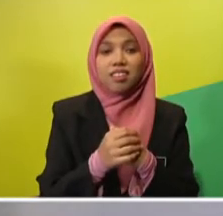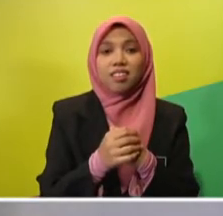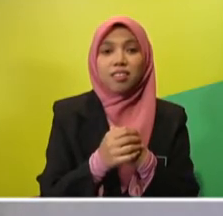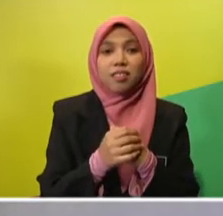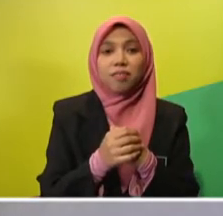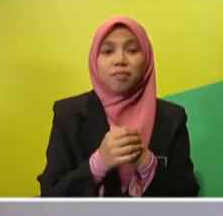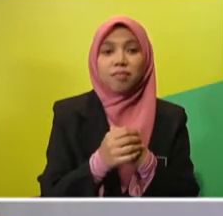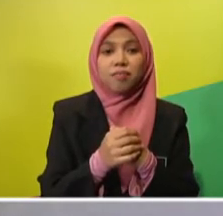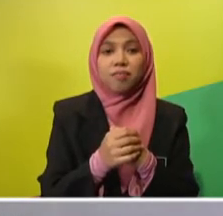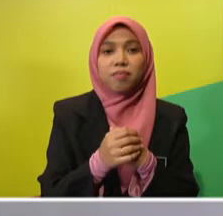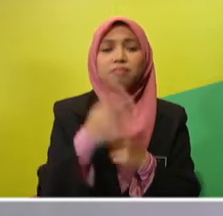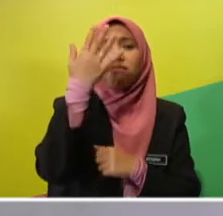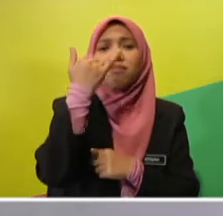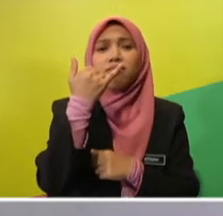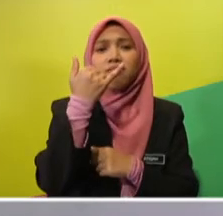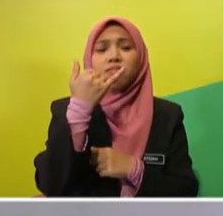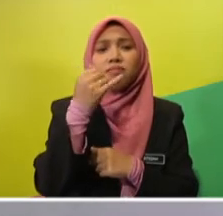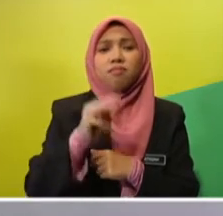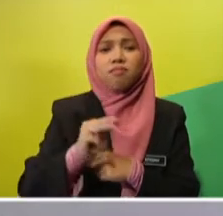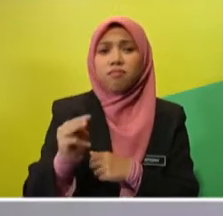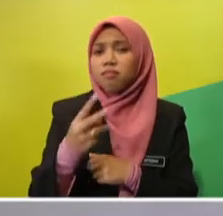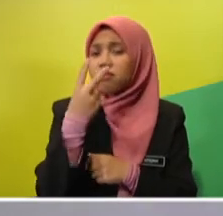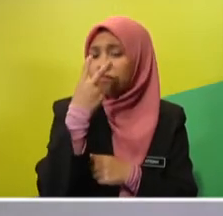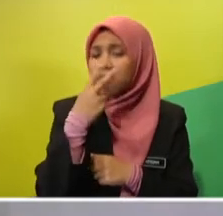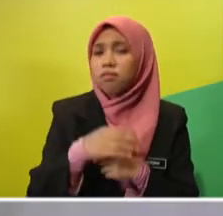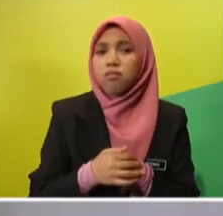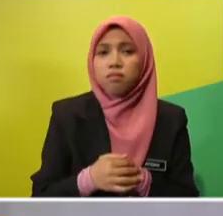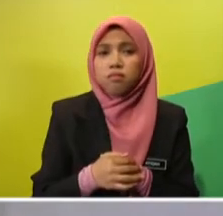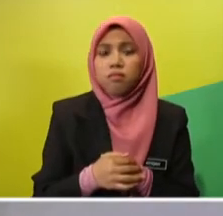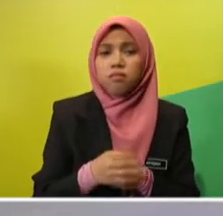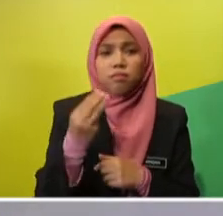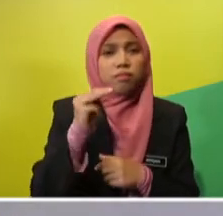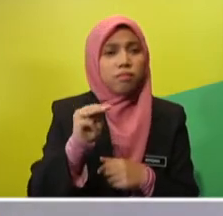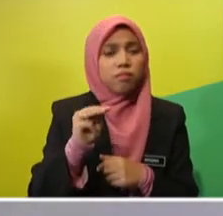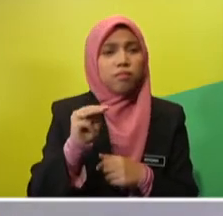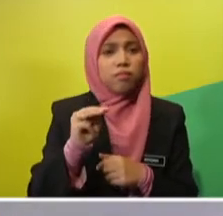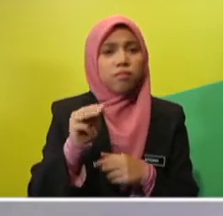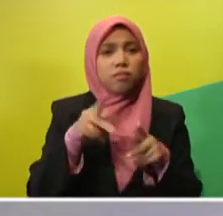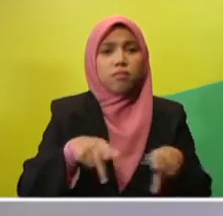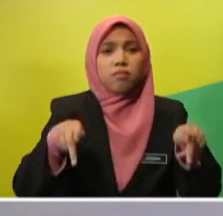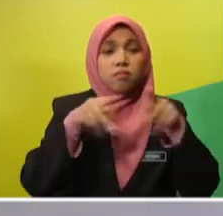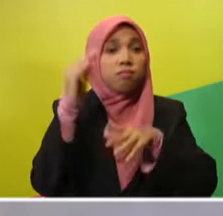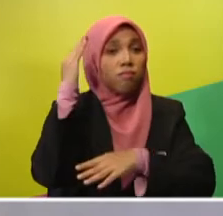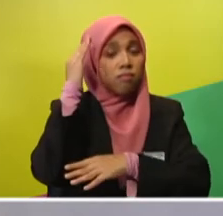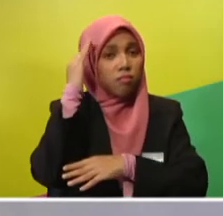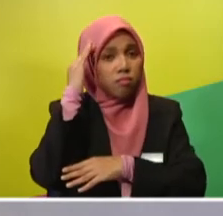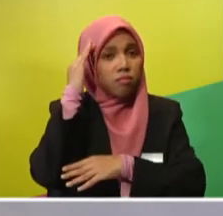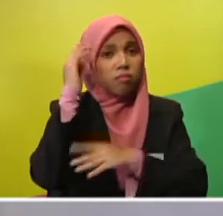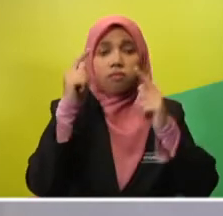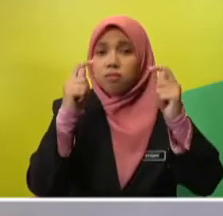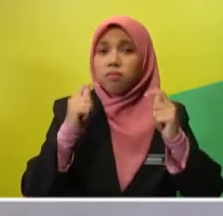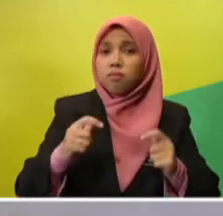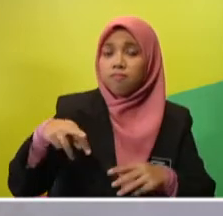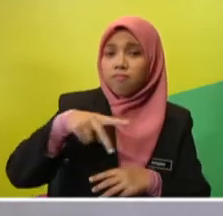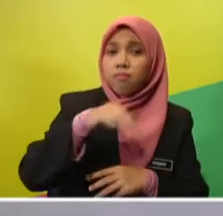ni. Sebenarnya, mengapa murid ketidakupayaan penglihatan ini, mereka perlu tahu teknik berjalan yang